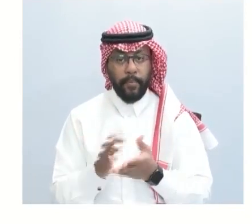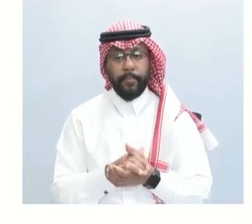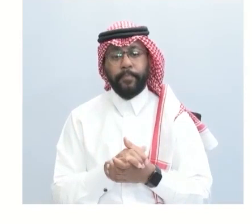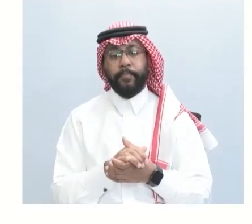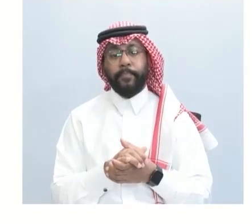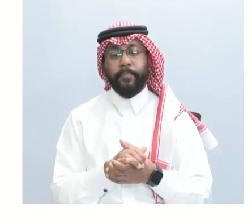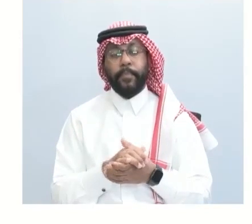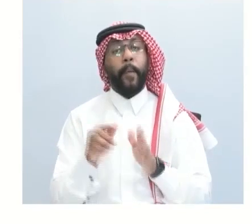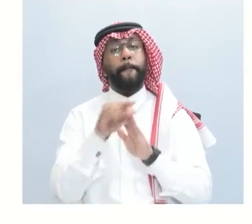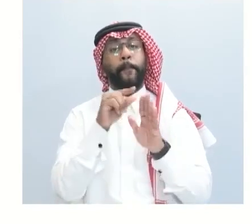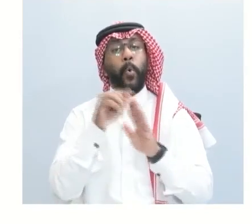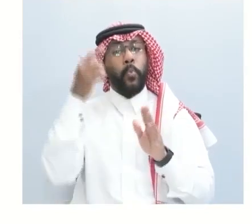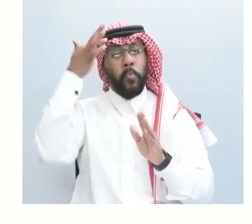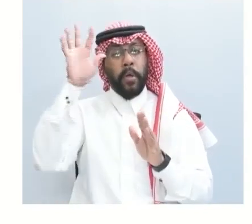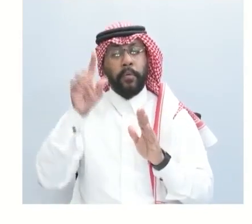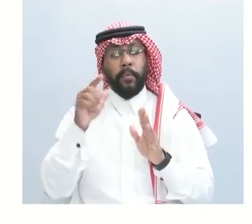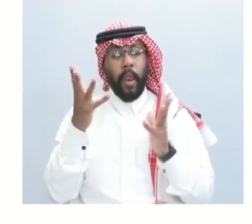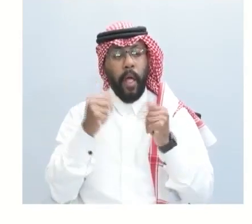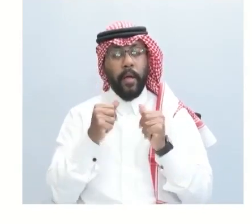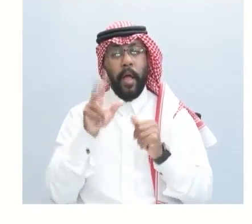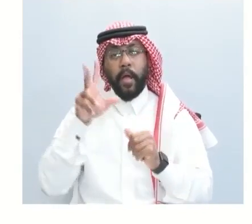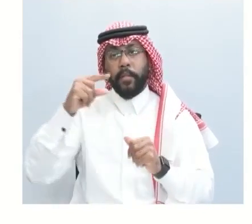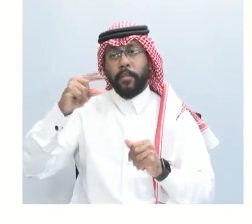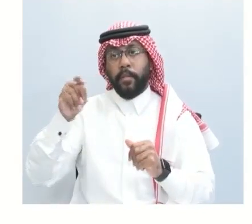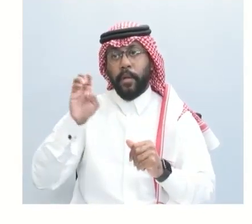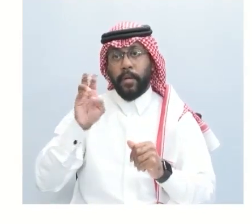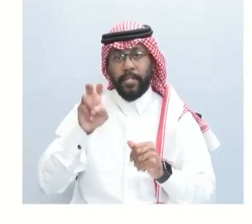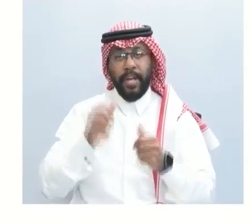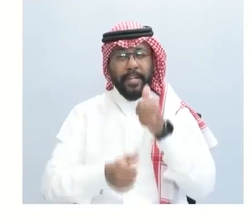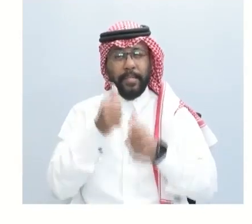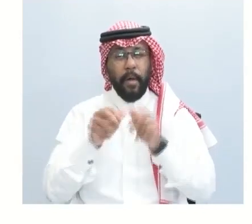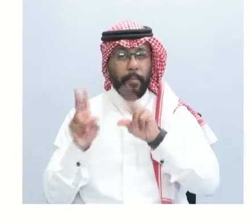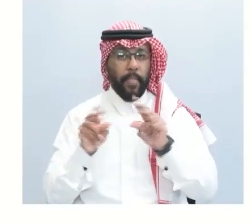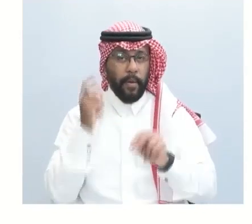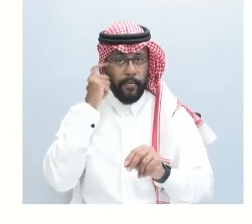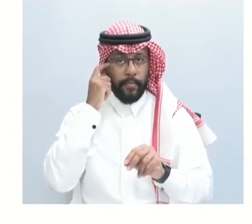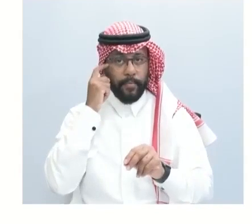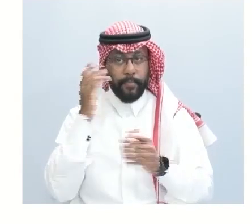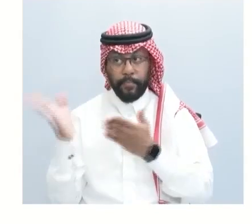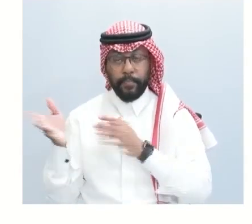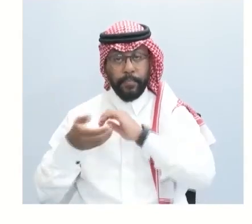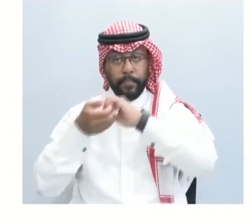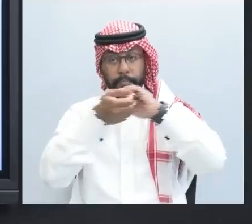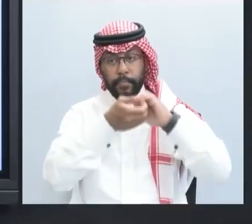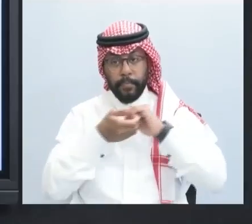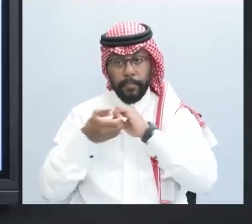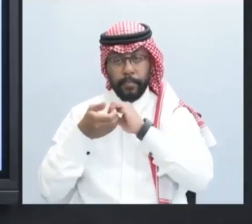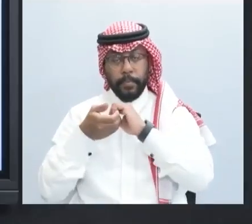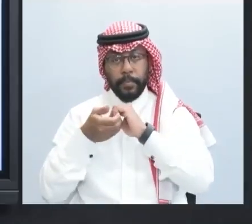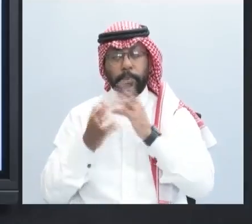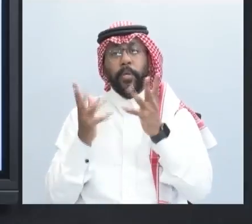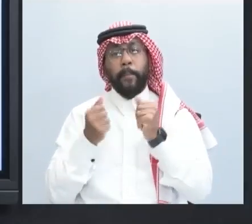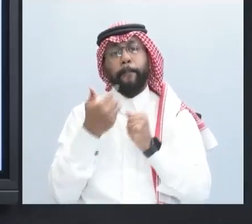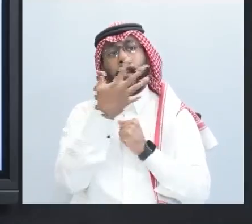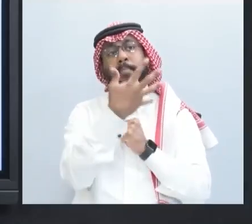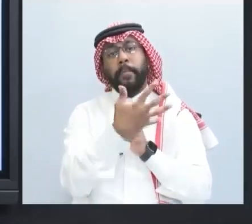ايضا اهم الموضوع التي تتحدث عنم تذكر الدرجه تذكر ايضا الدرجه اذا هنا في قوم القاء زملائك ثم ضع لكل منهم درجه من